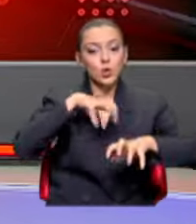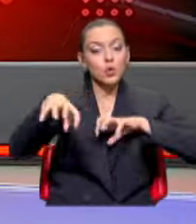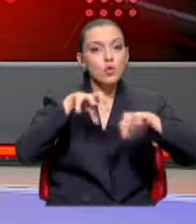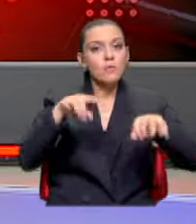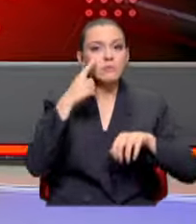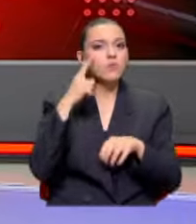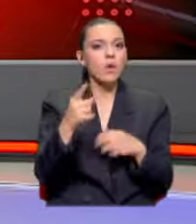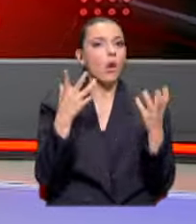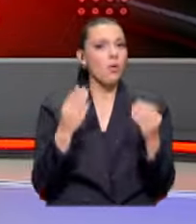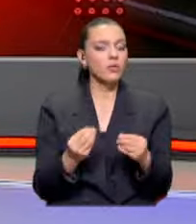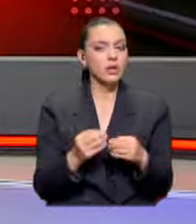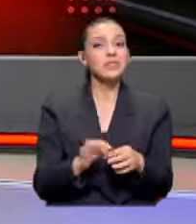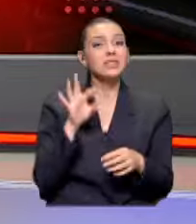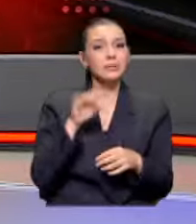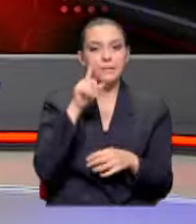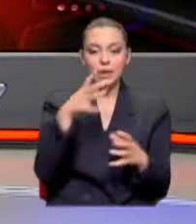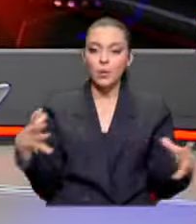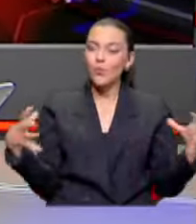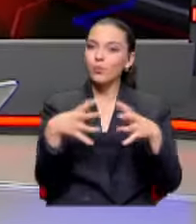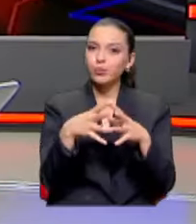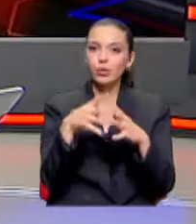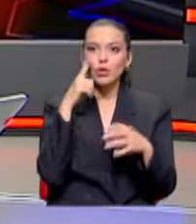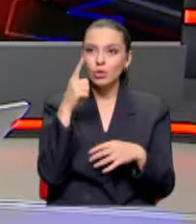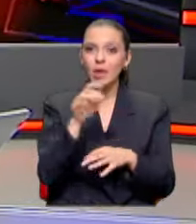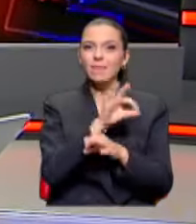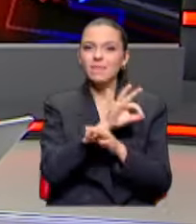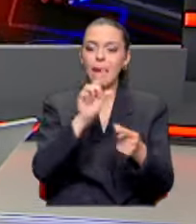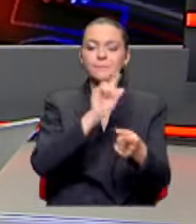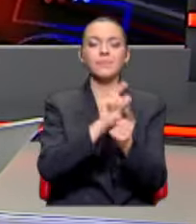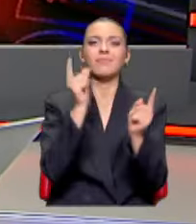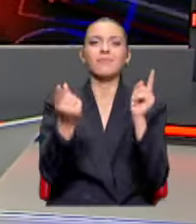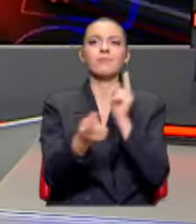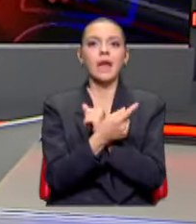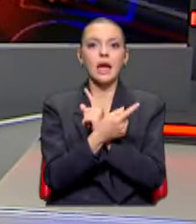Kutuplaşmaya yol açmış durumdalar. İşte birliğin, bütünlüğün bunun aksine, tam aksine